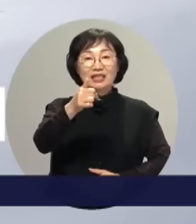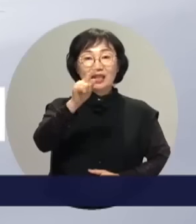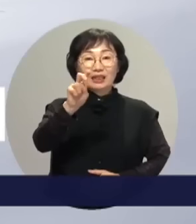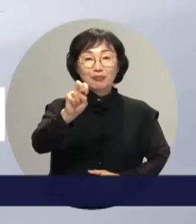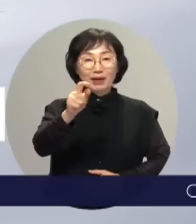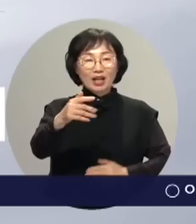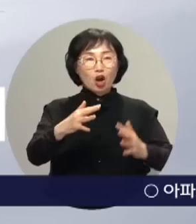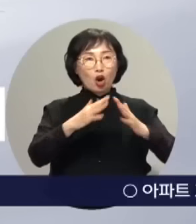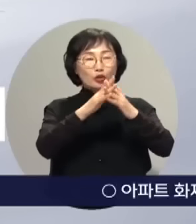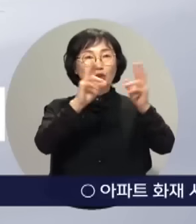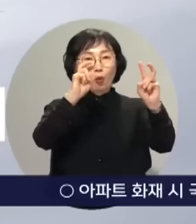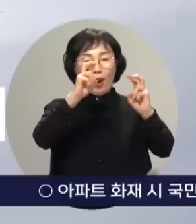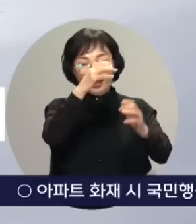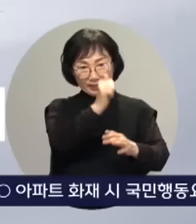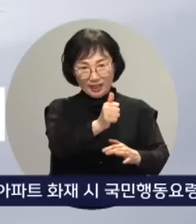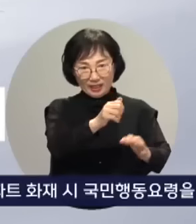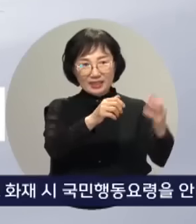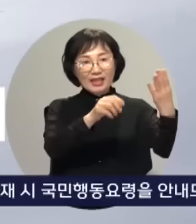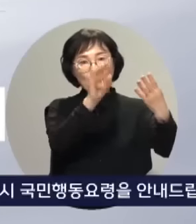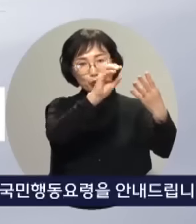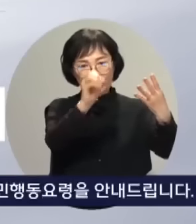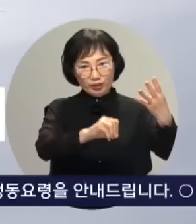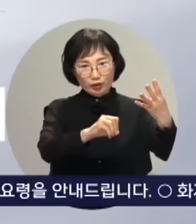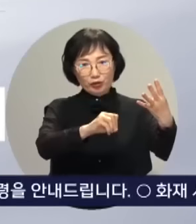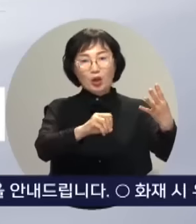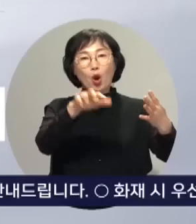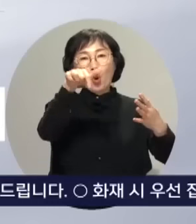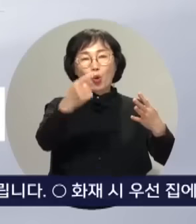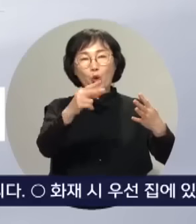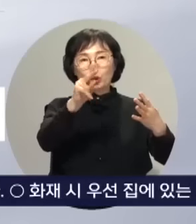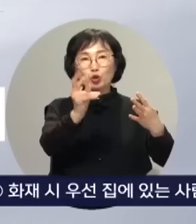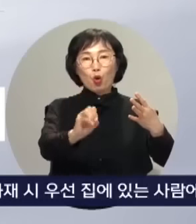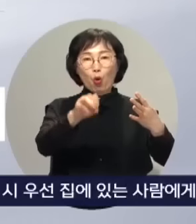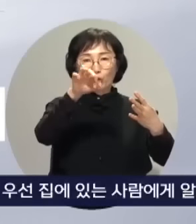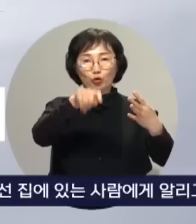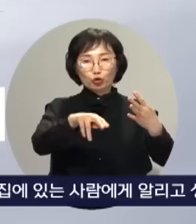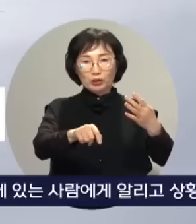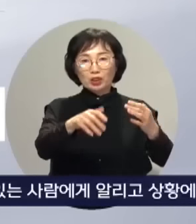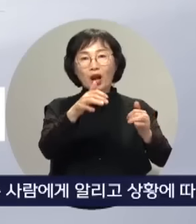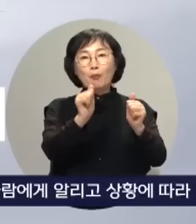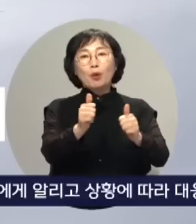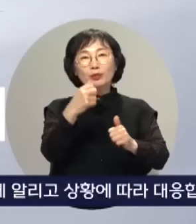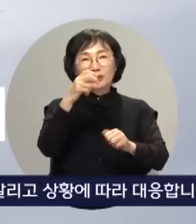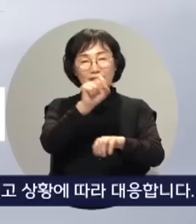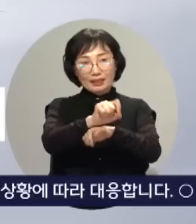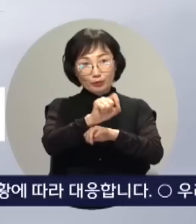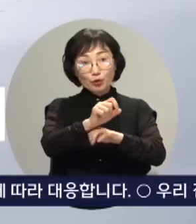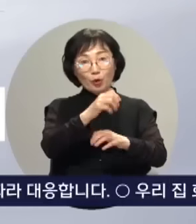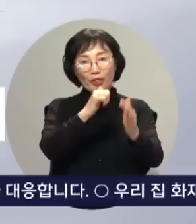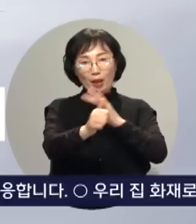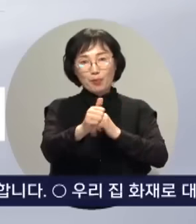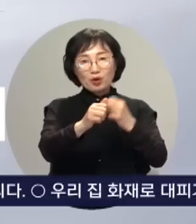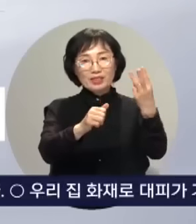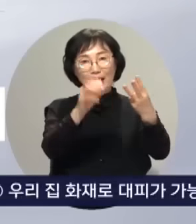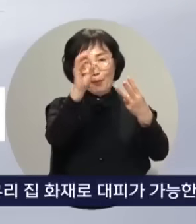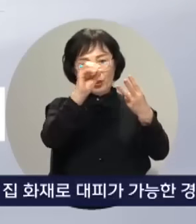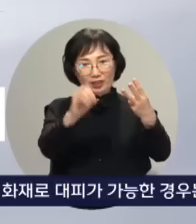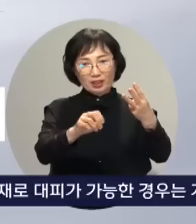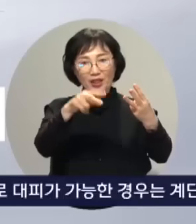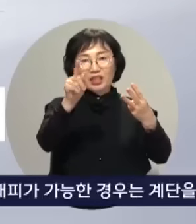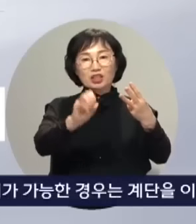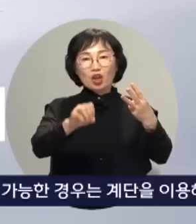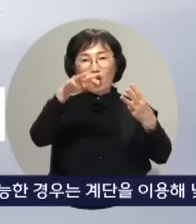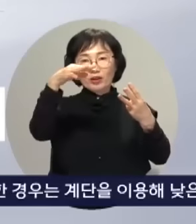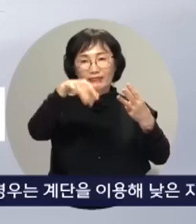건축사회 회장 4% 민주당 고종윤 고종윤 법률 사무소 대표 3% 민주당 성치두